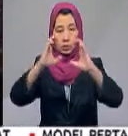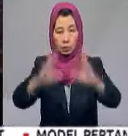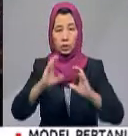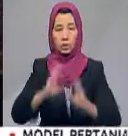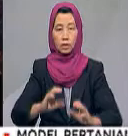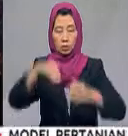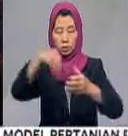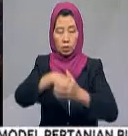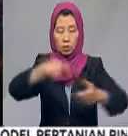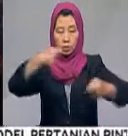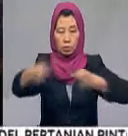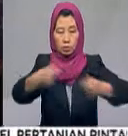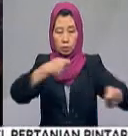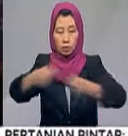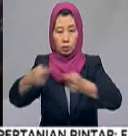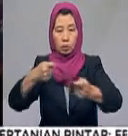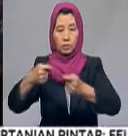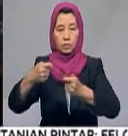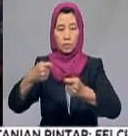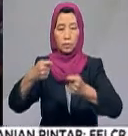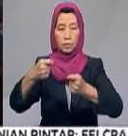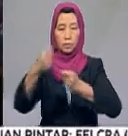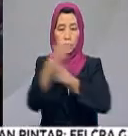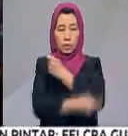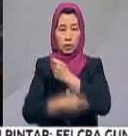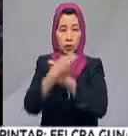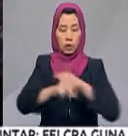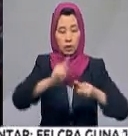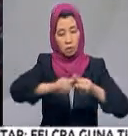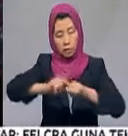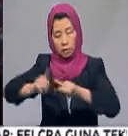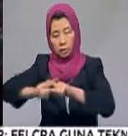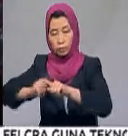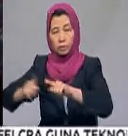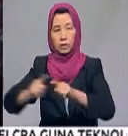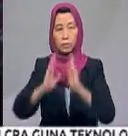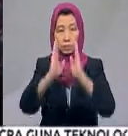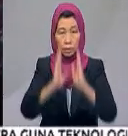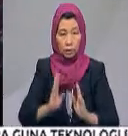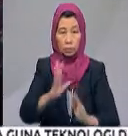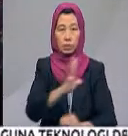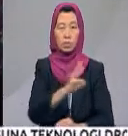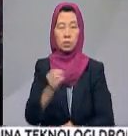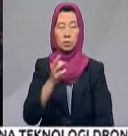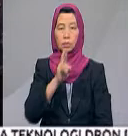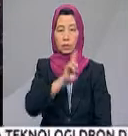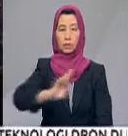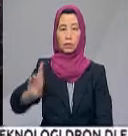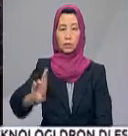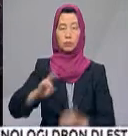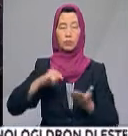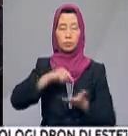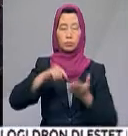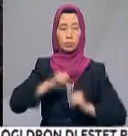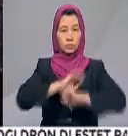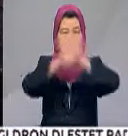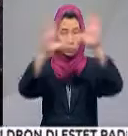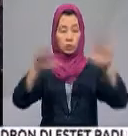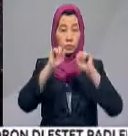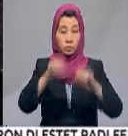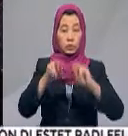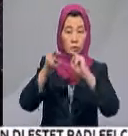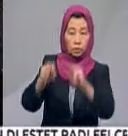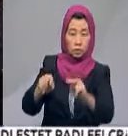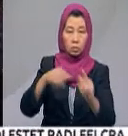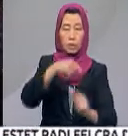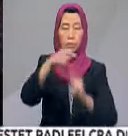negara yang berbilang bangsa dan agama. Ini jelas dilihat bila